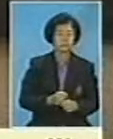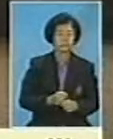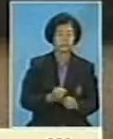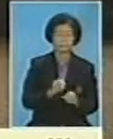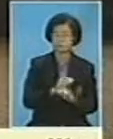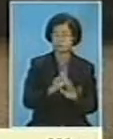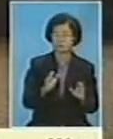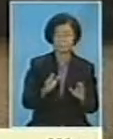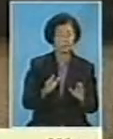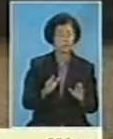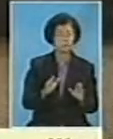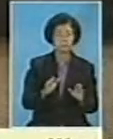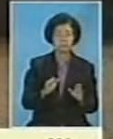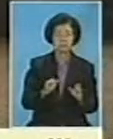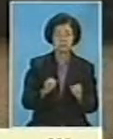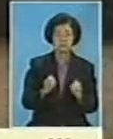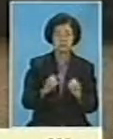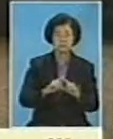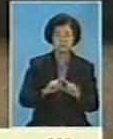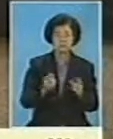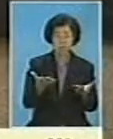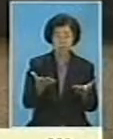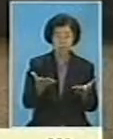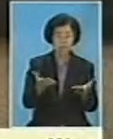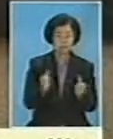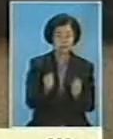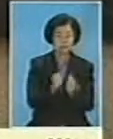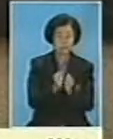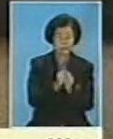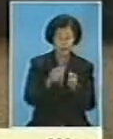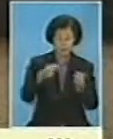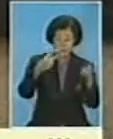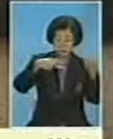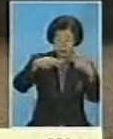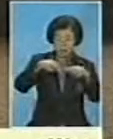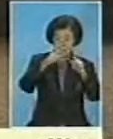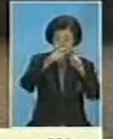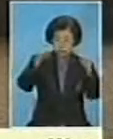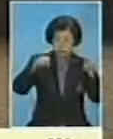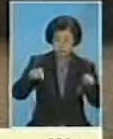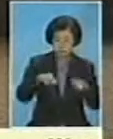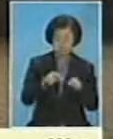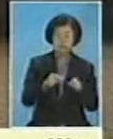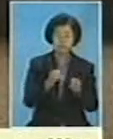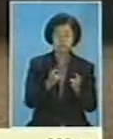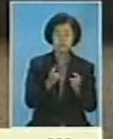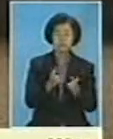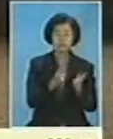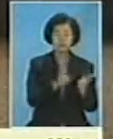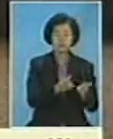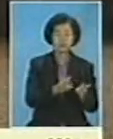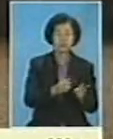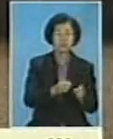ไม่ได้แตกต่างกับการพิจารณากรอบยุทธศาสตร์ของรัฐบาลอื่นๆแต่อย่างใด